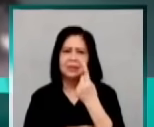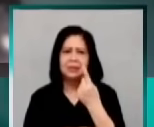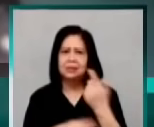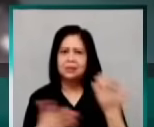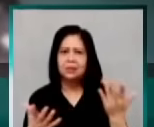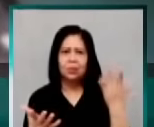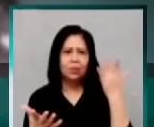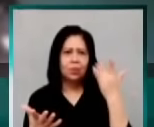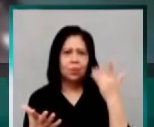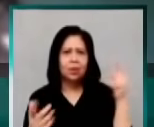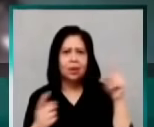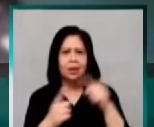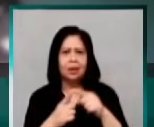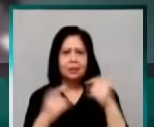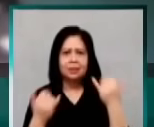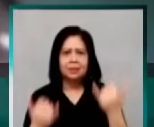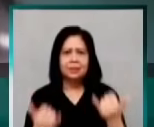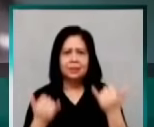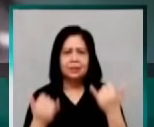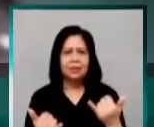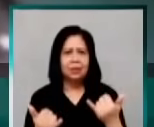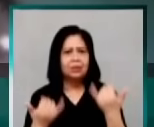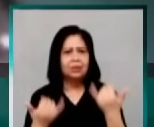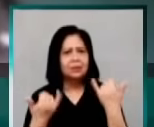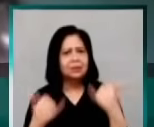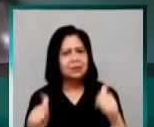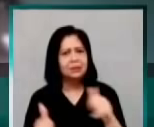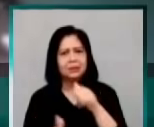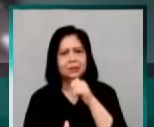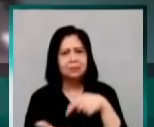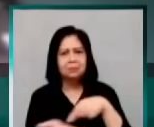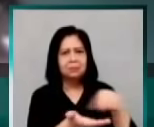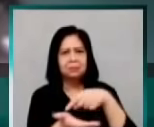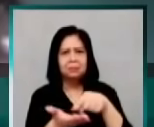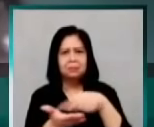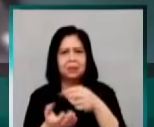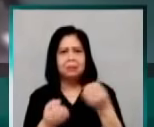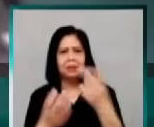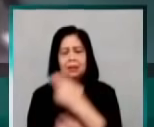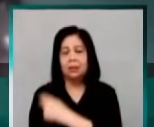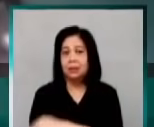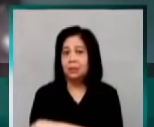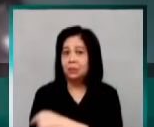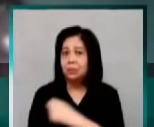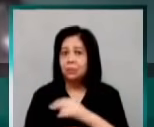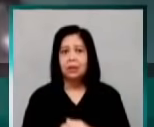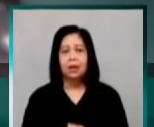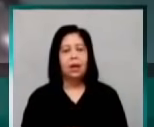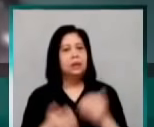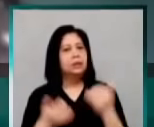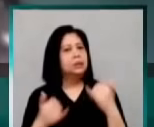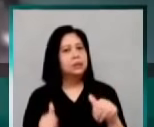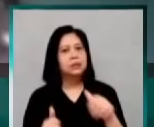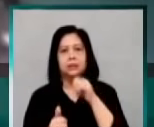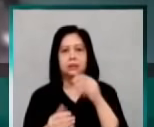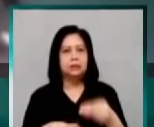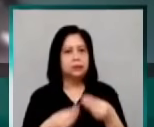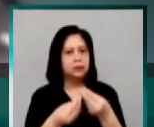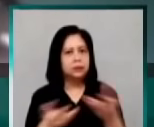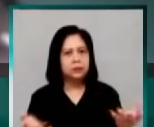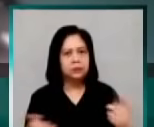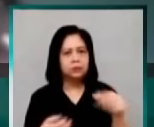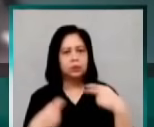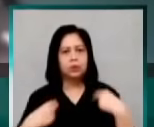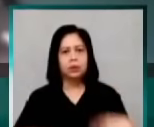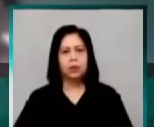hanggang ngayon hindi pa binabayaran ang maraming ospital at hindi pa ipinagkakaloob sa mga healthcare